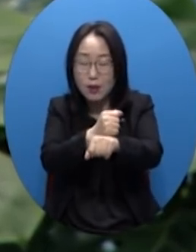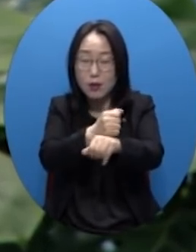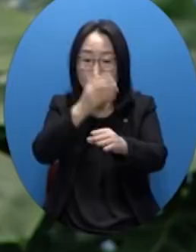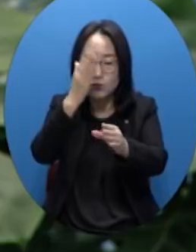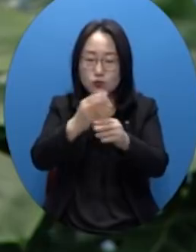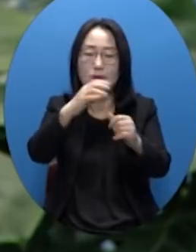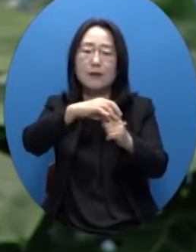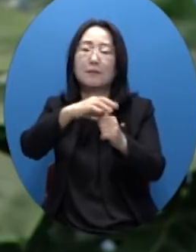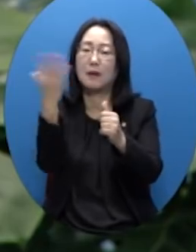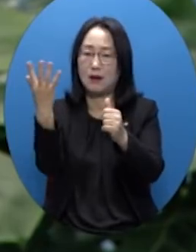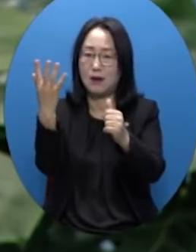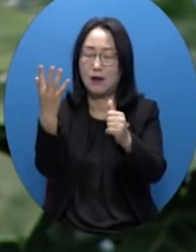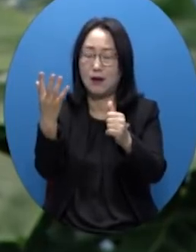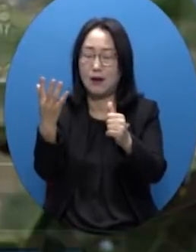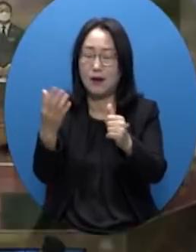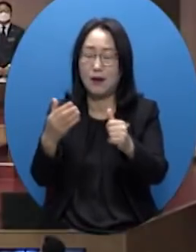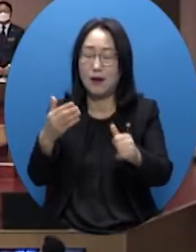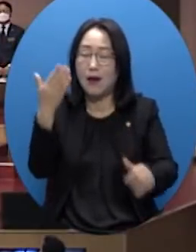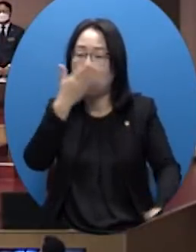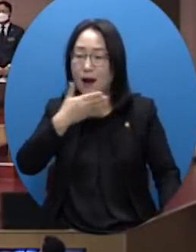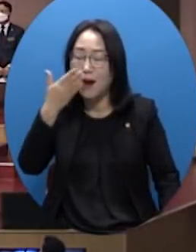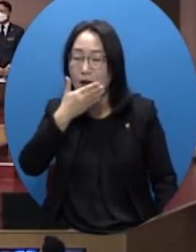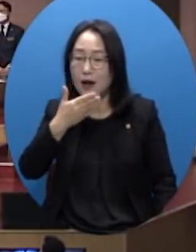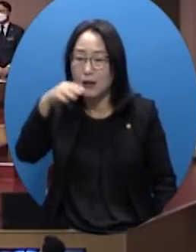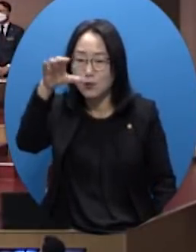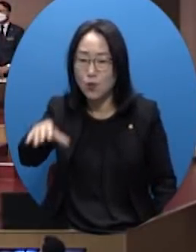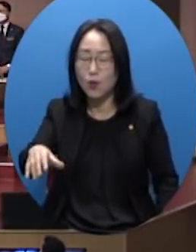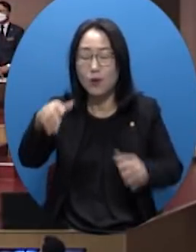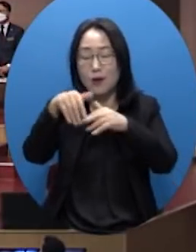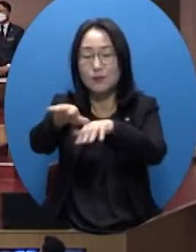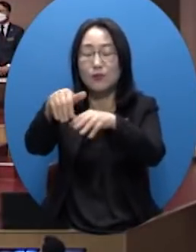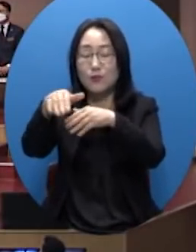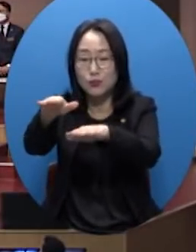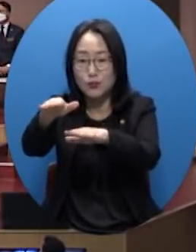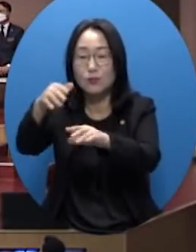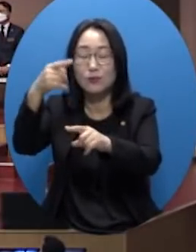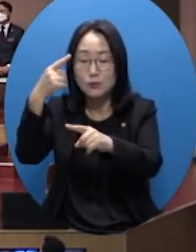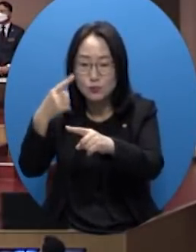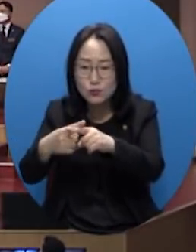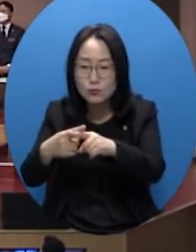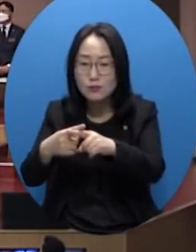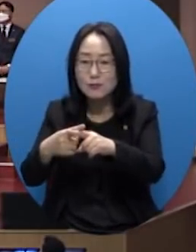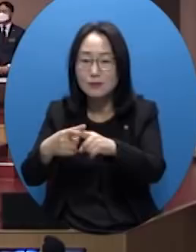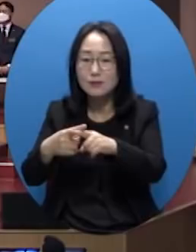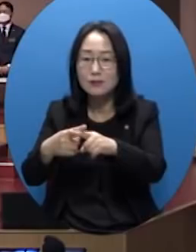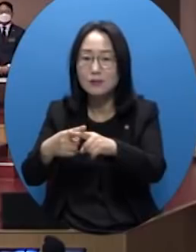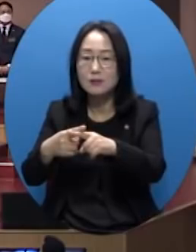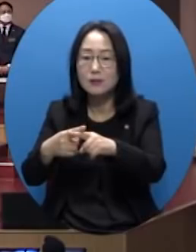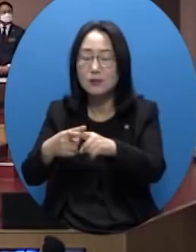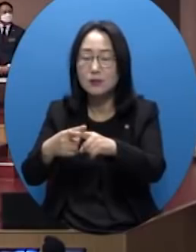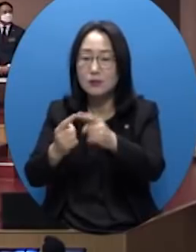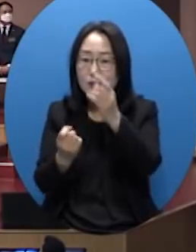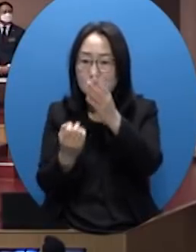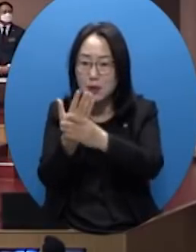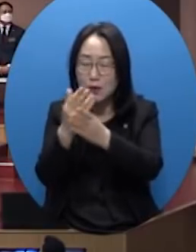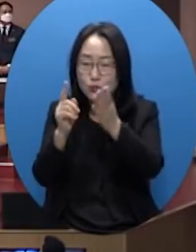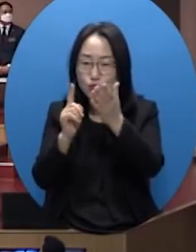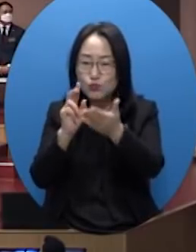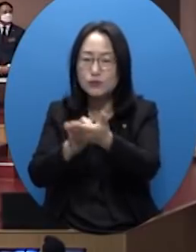저들이 가나안을 향해 가는 길에서 생겨난 1 이야기를 다루고